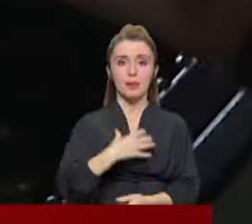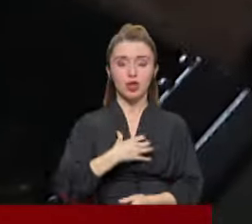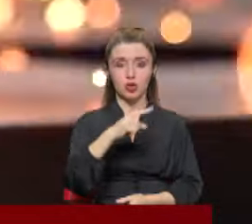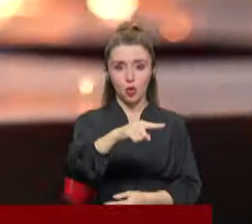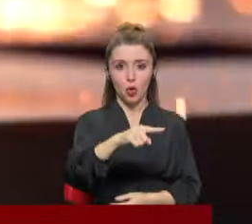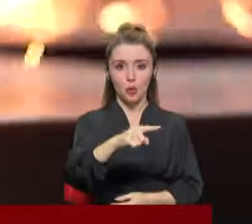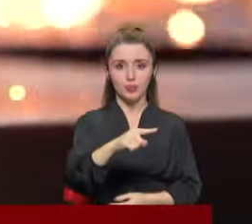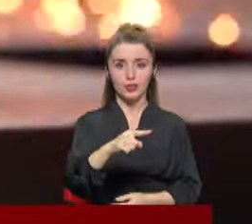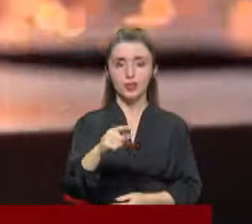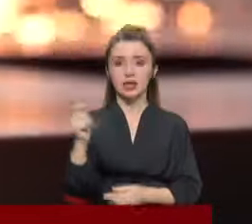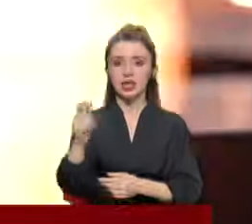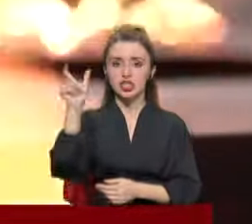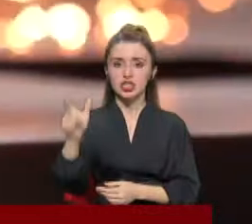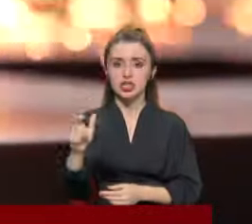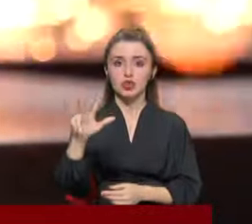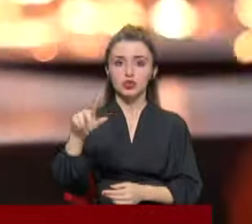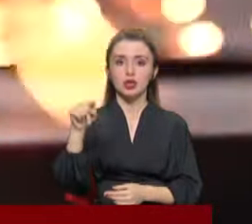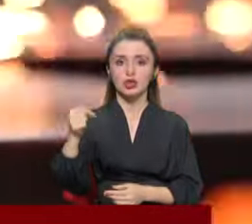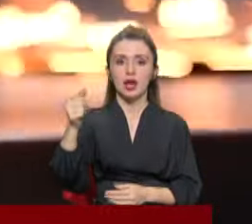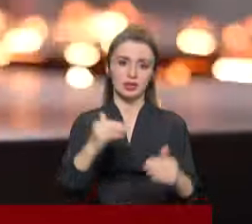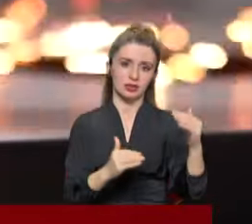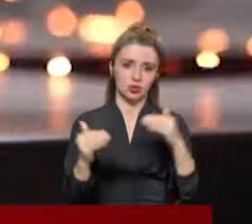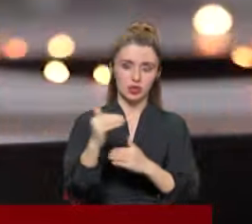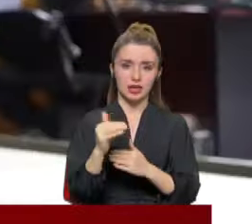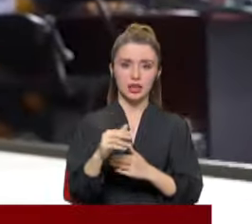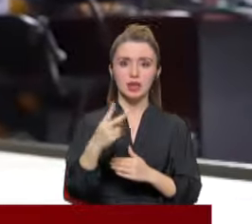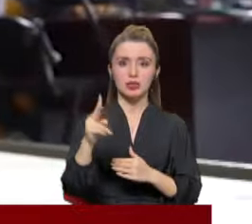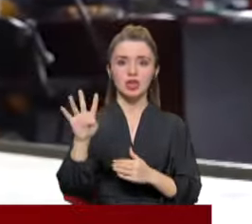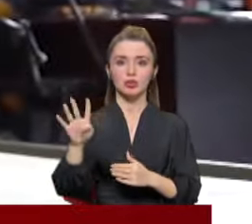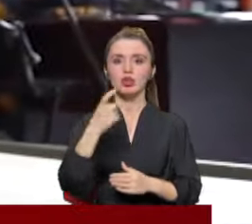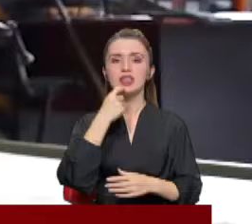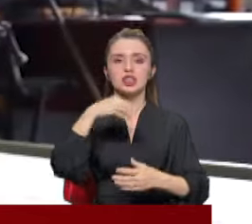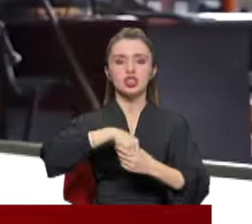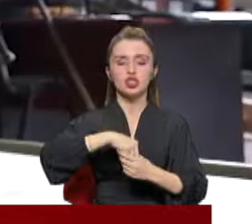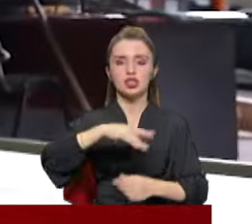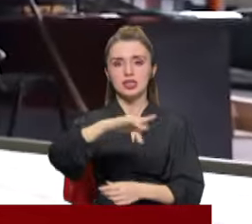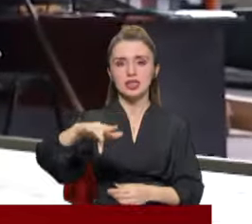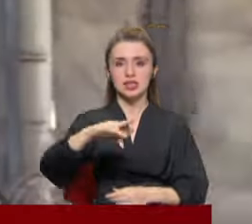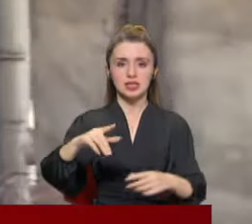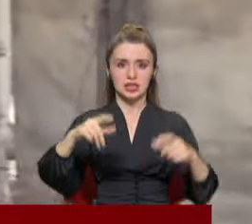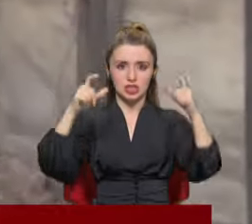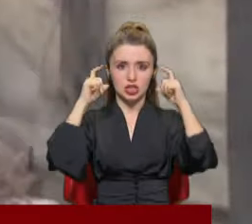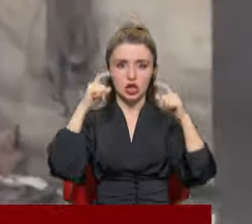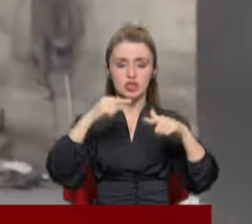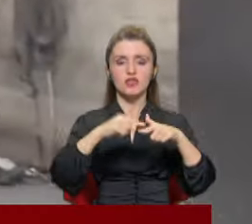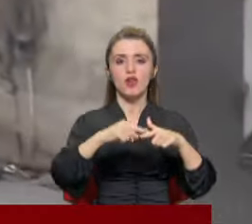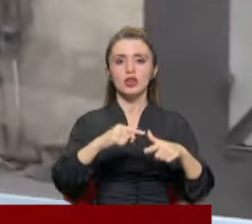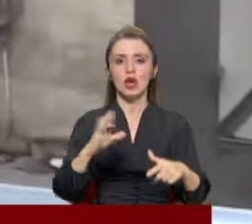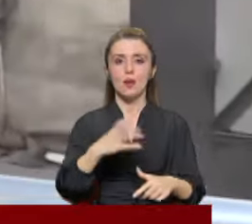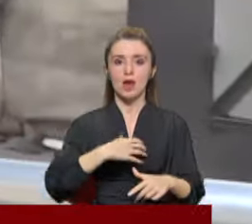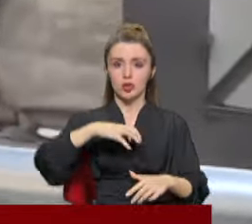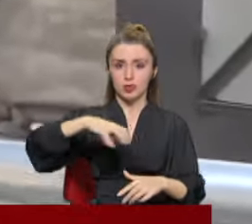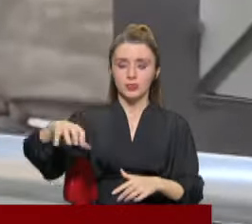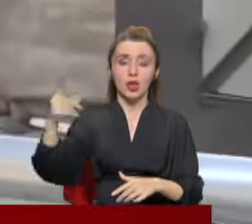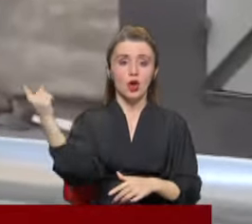ayrılan miktar işçiye ayrılanın 3,6 katı. 2024 yılı içinse işsizlik sigortası fonundan işverene